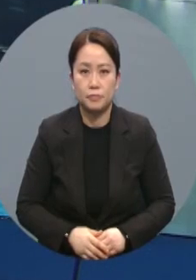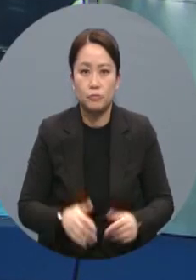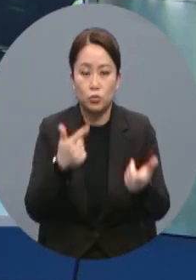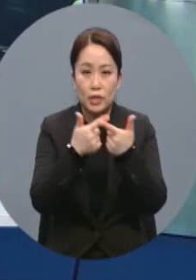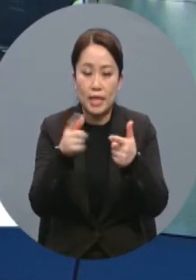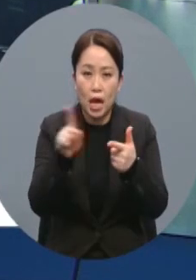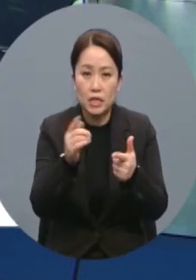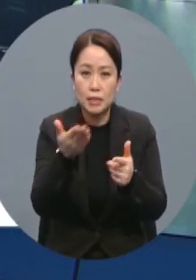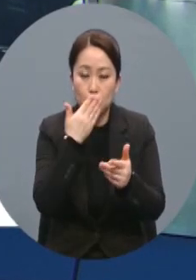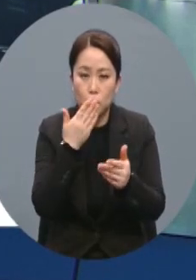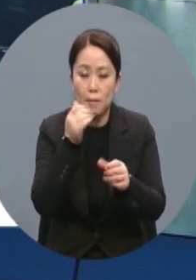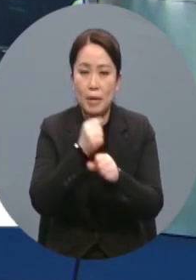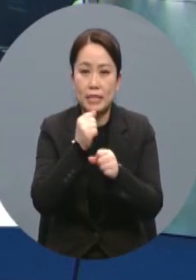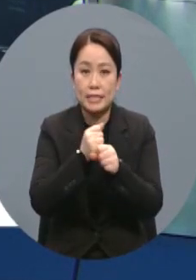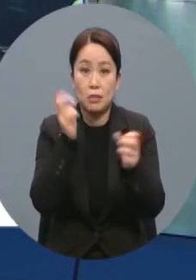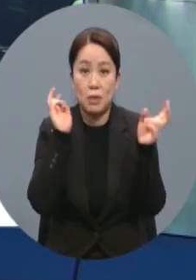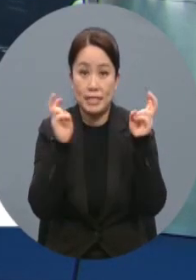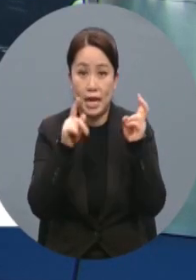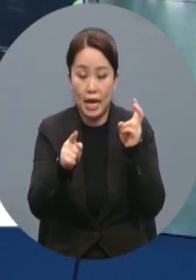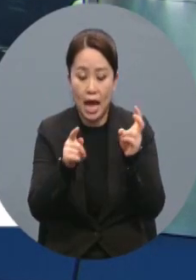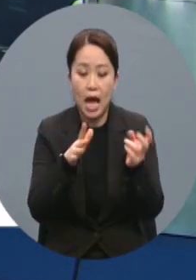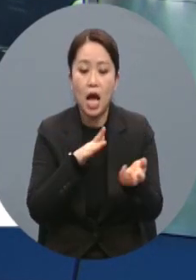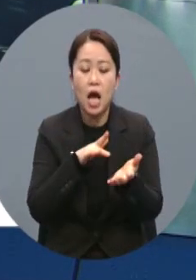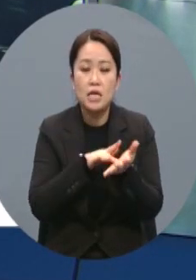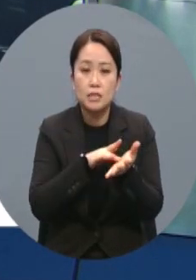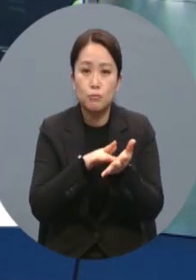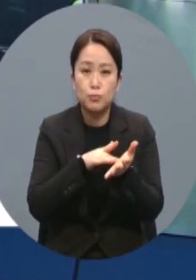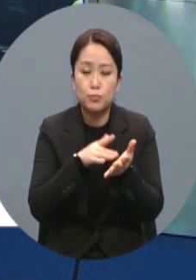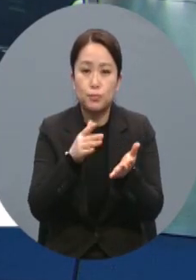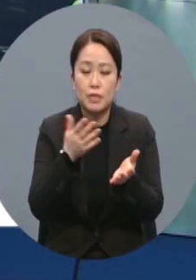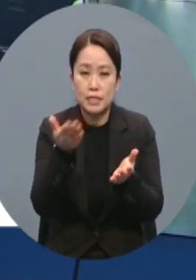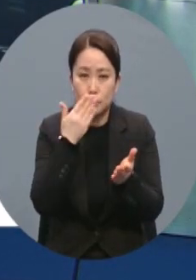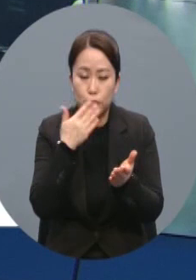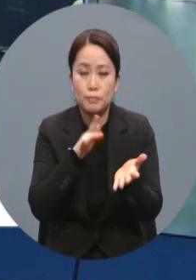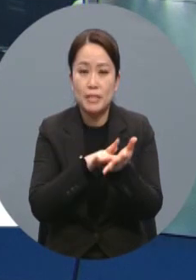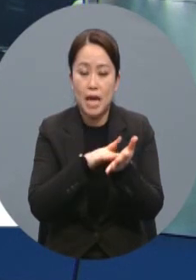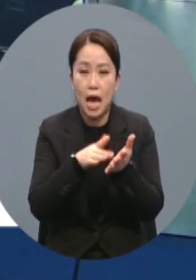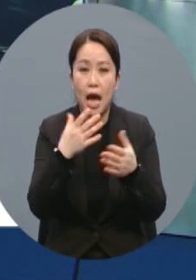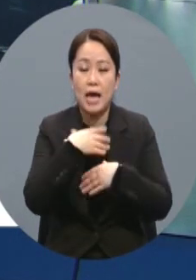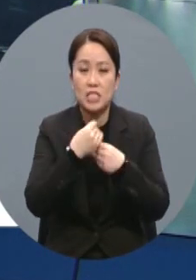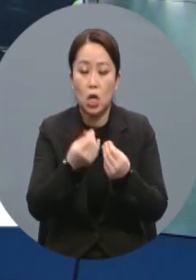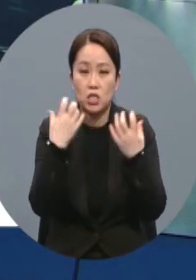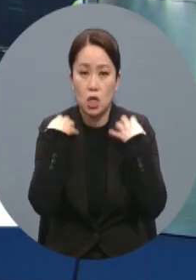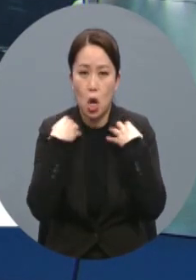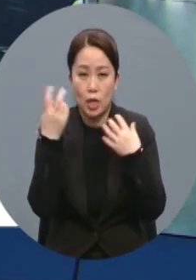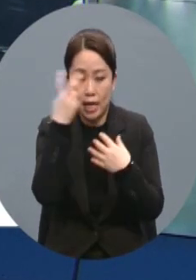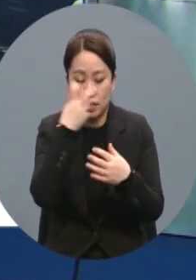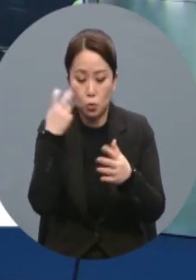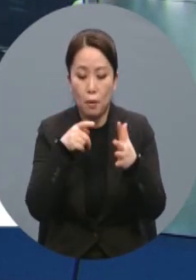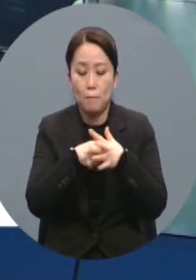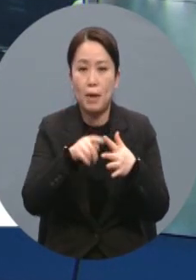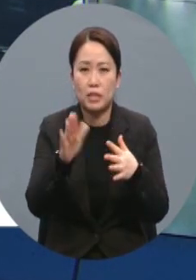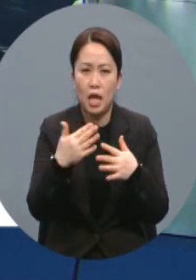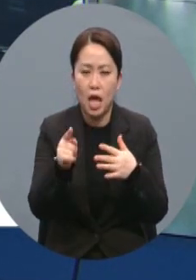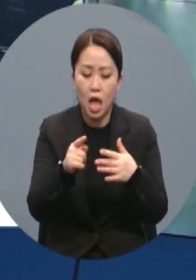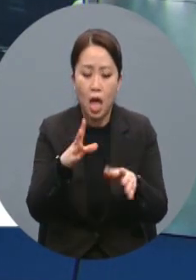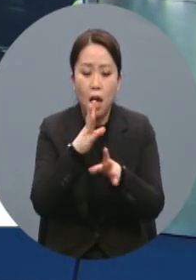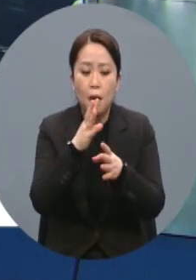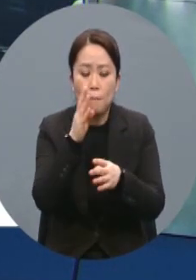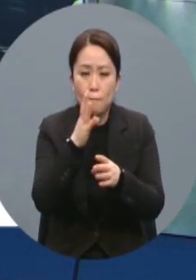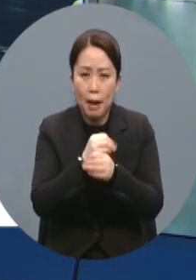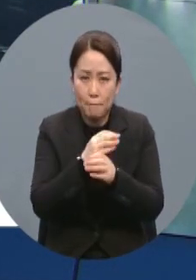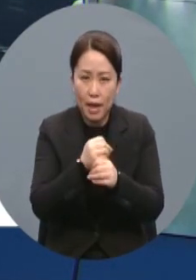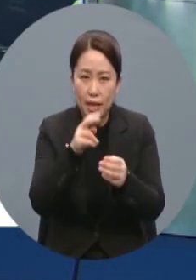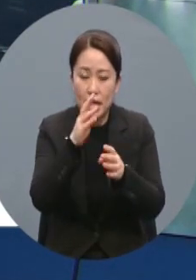부산의 한 식품 제조 업체가 식약처 단속에 적발됐습니다 유통기한 위반과 원재료 허위표시 등 식품